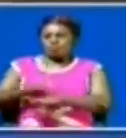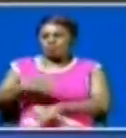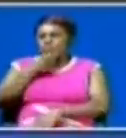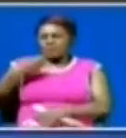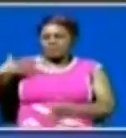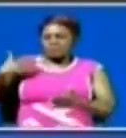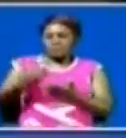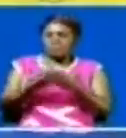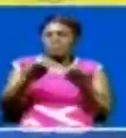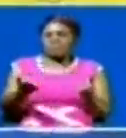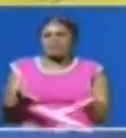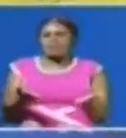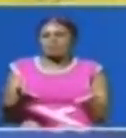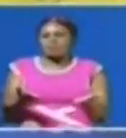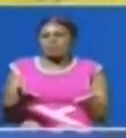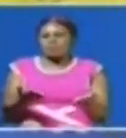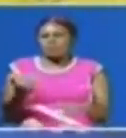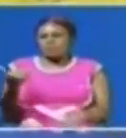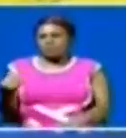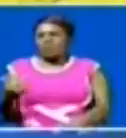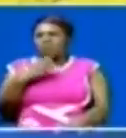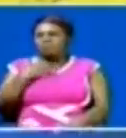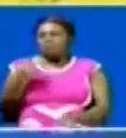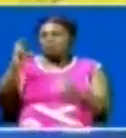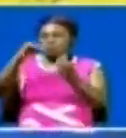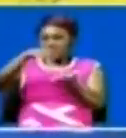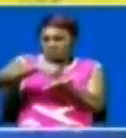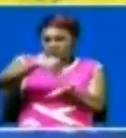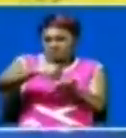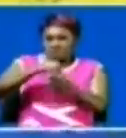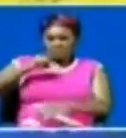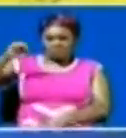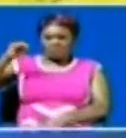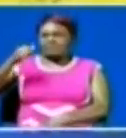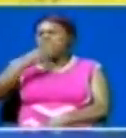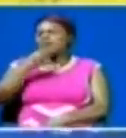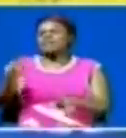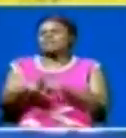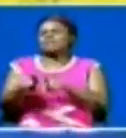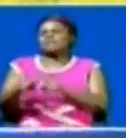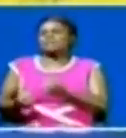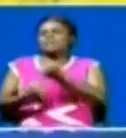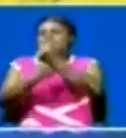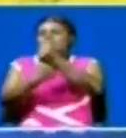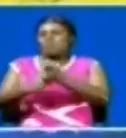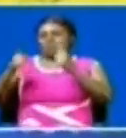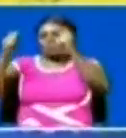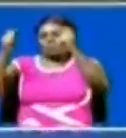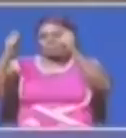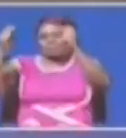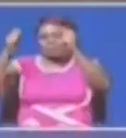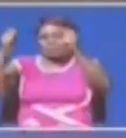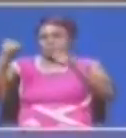to today, hata kama mtoto yetu anataka kwenda siasa, najua hata yeye tutaenda na yeye